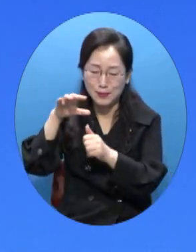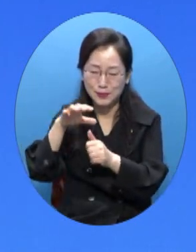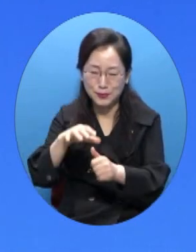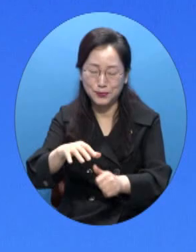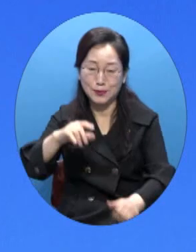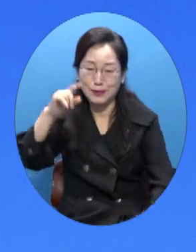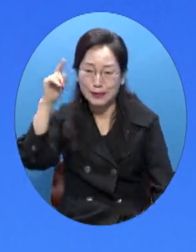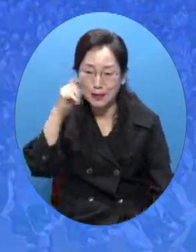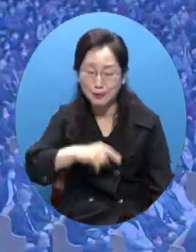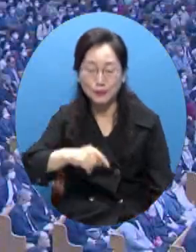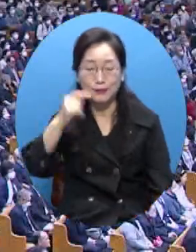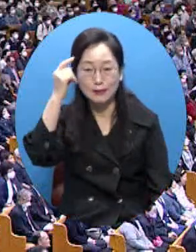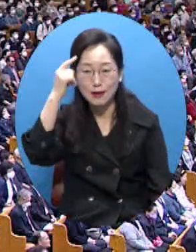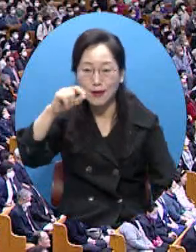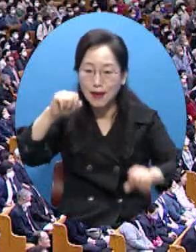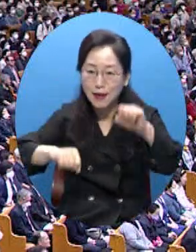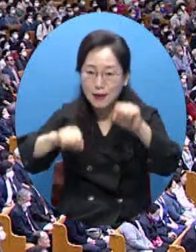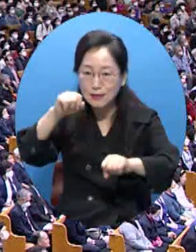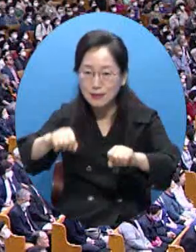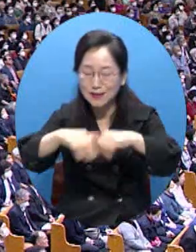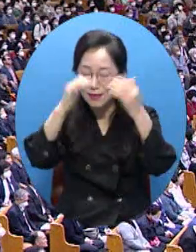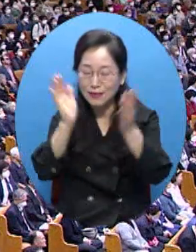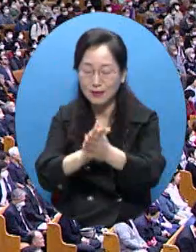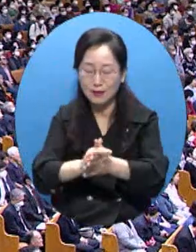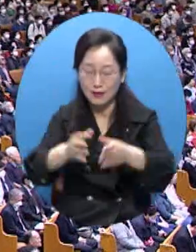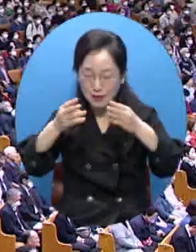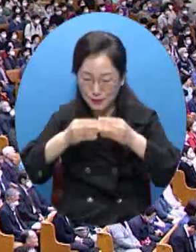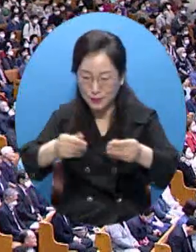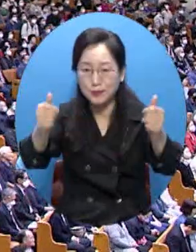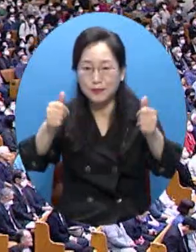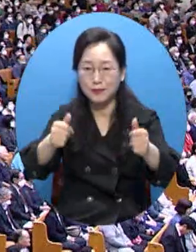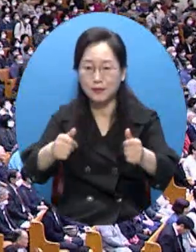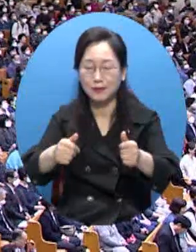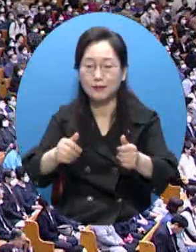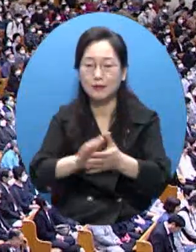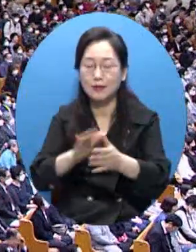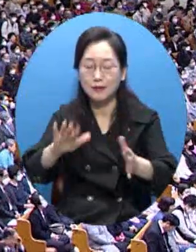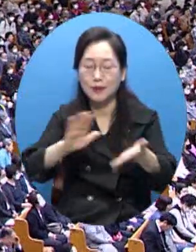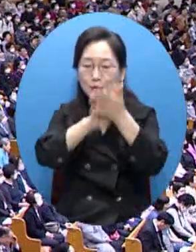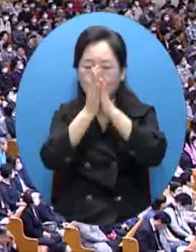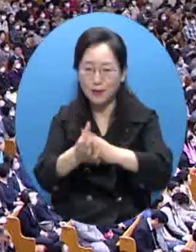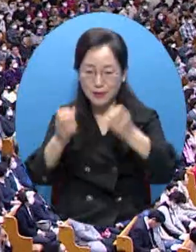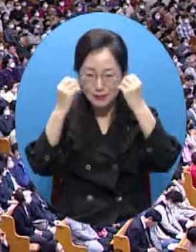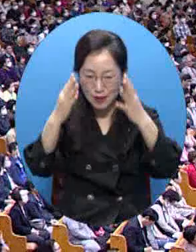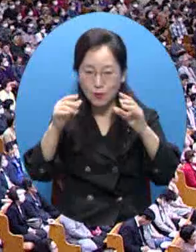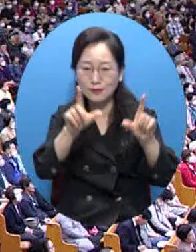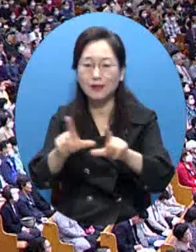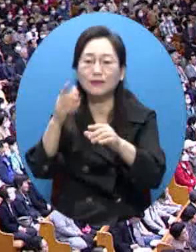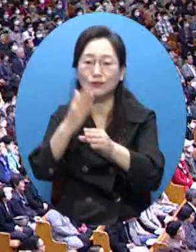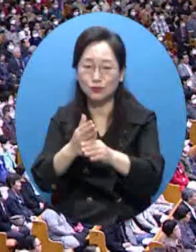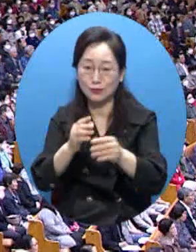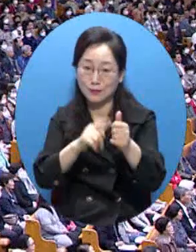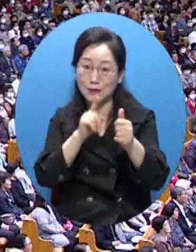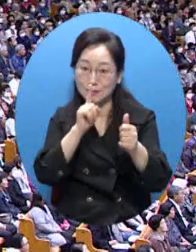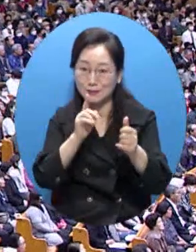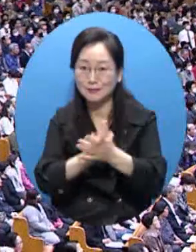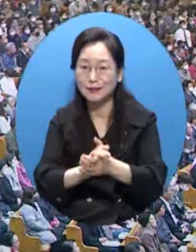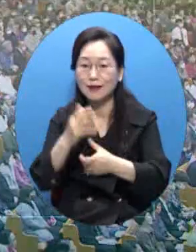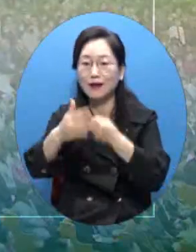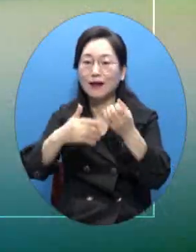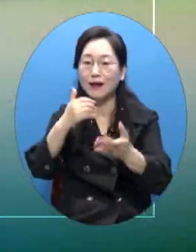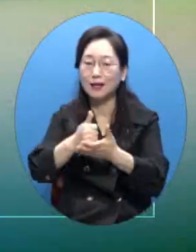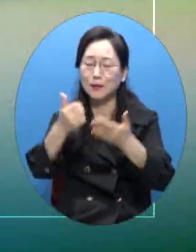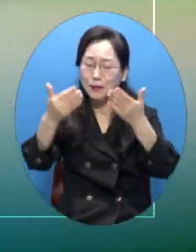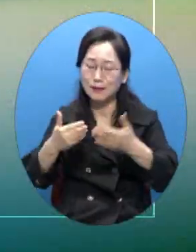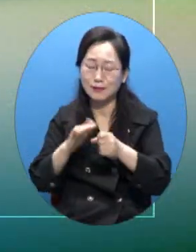나쁜 생각, 행실들을 이제 다 지워버리고 이제는 변화된 모습으로 새 삶을 살고 있습니다. 그는 이렇게 고백합니다. 하나님께